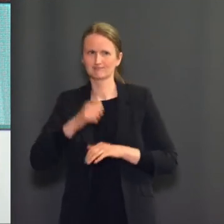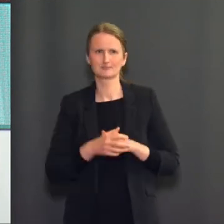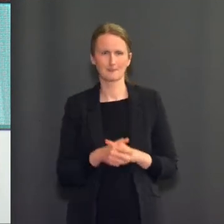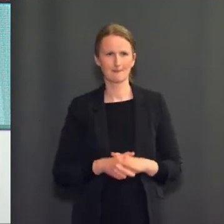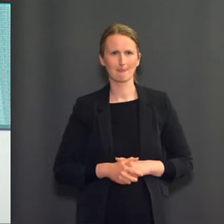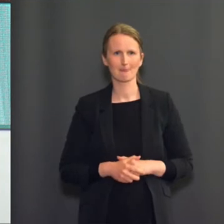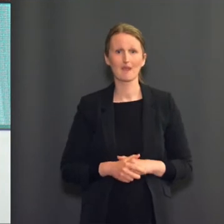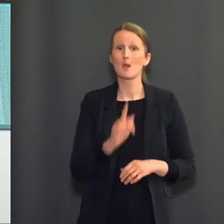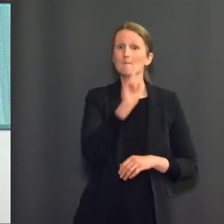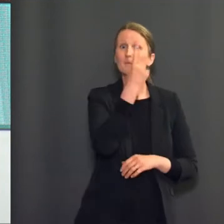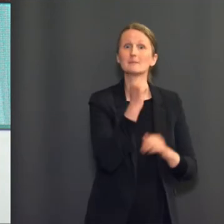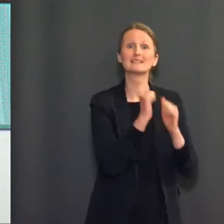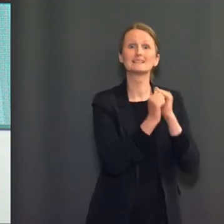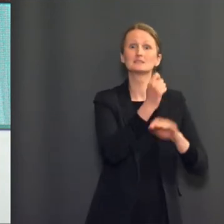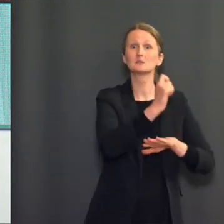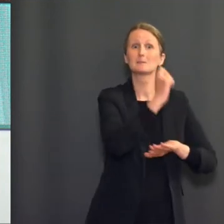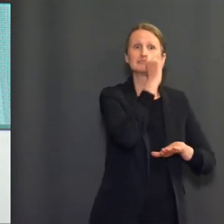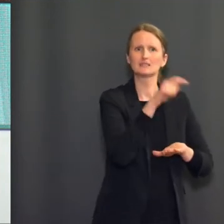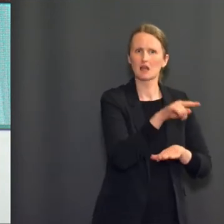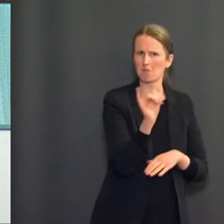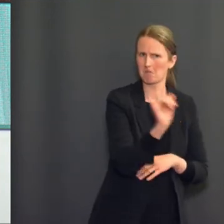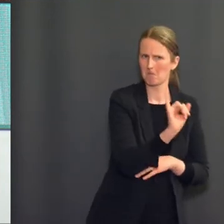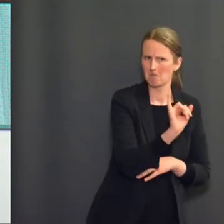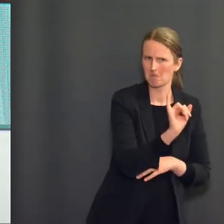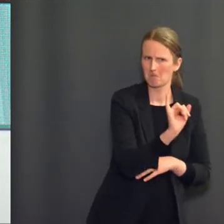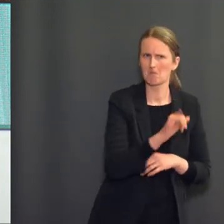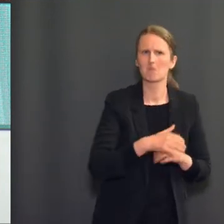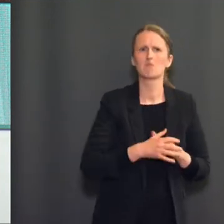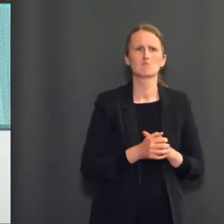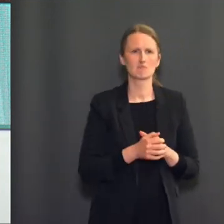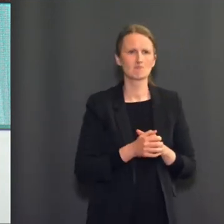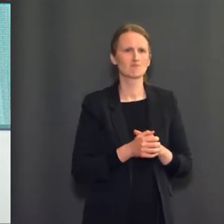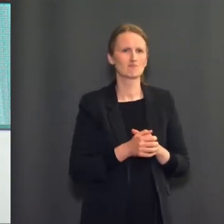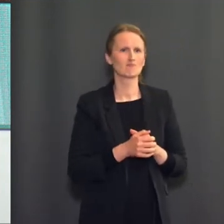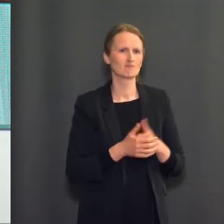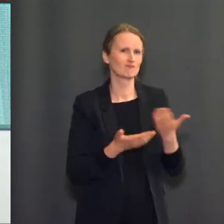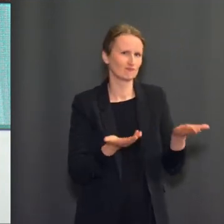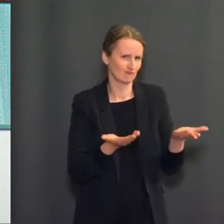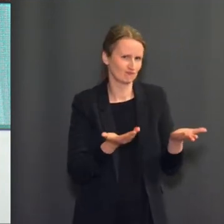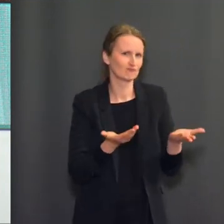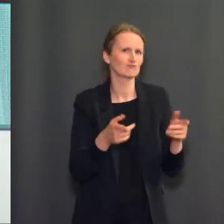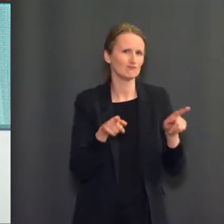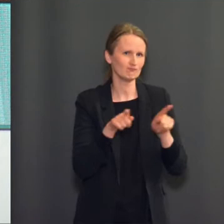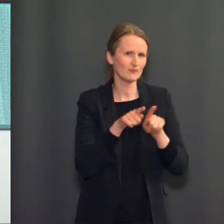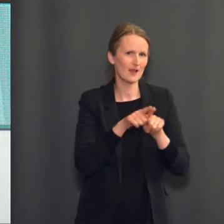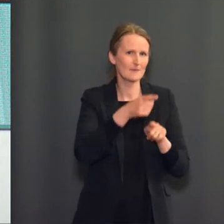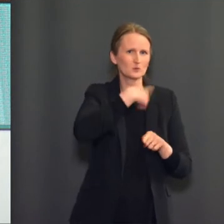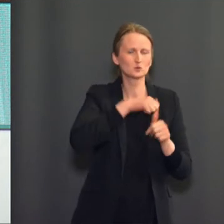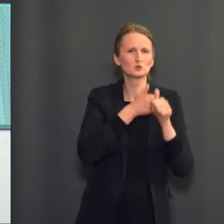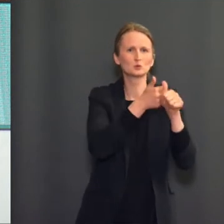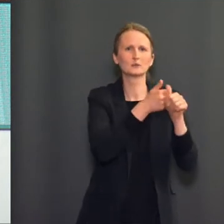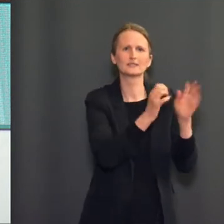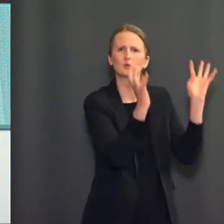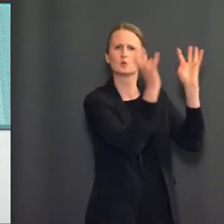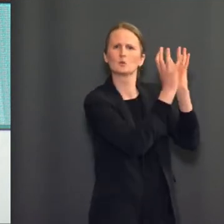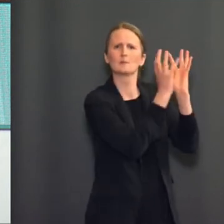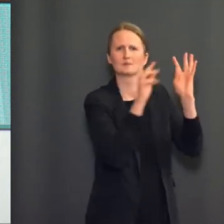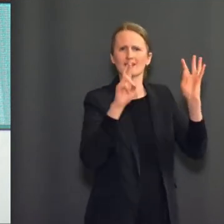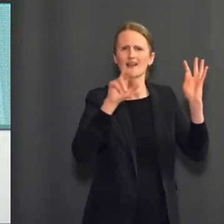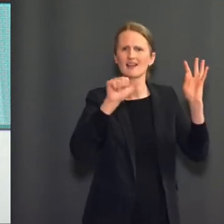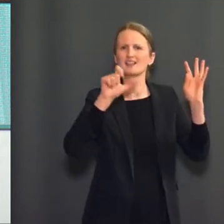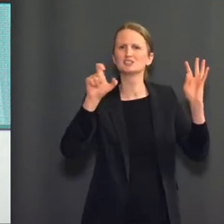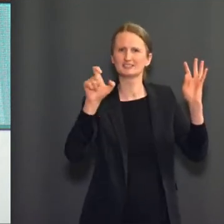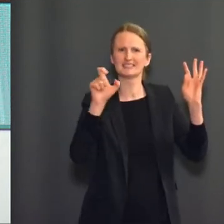les indications de tests qui ont été établis par le Risk Assessment Group que vous connaissez sous le nom de